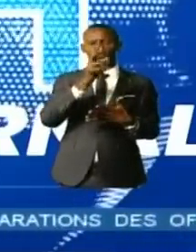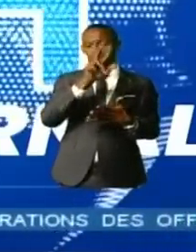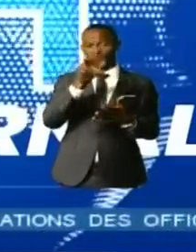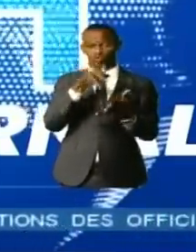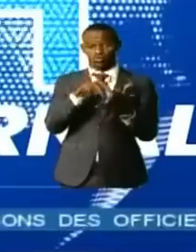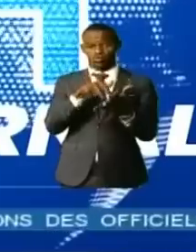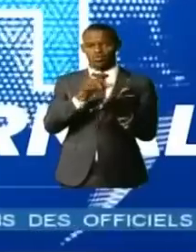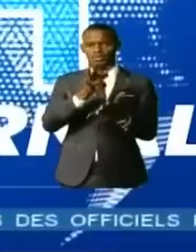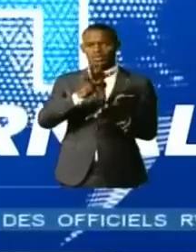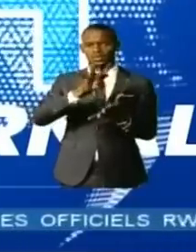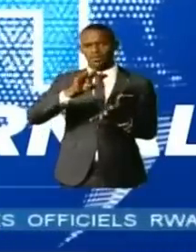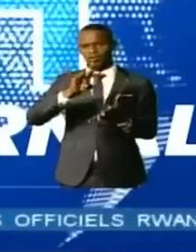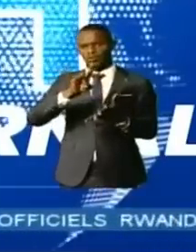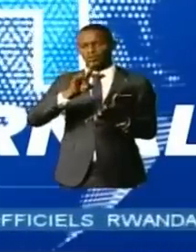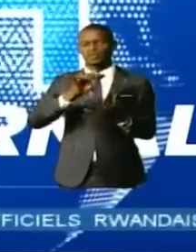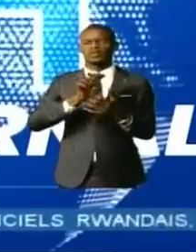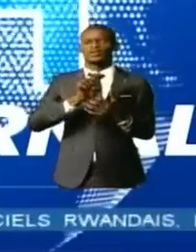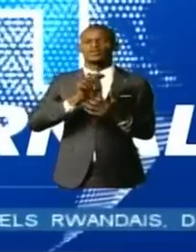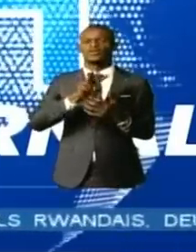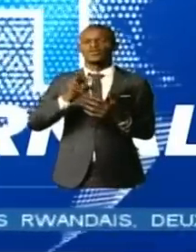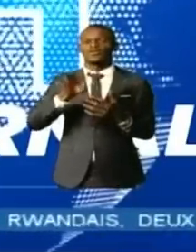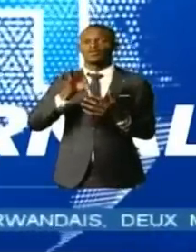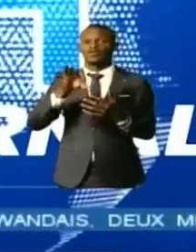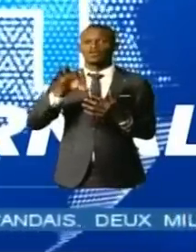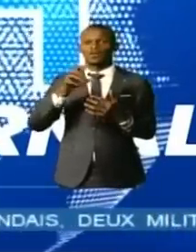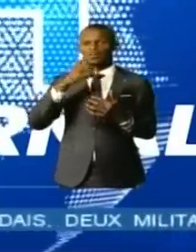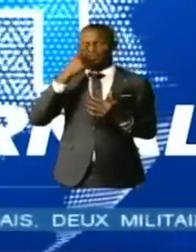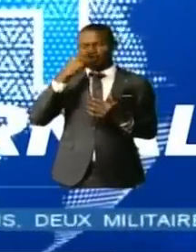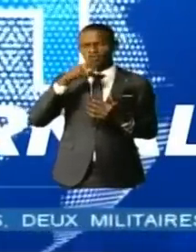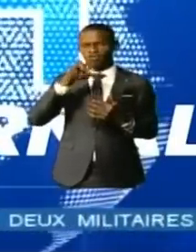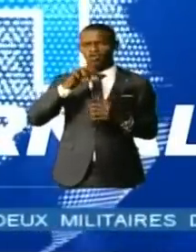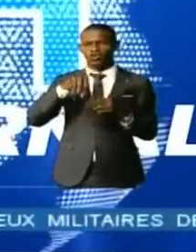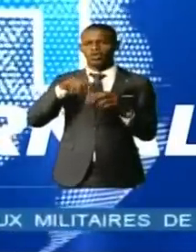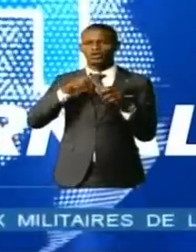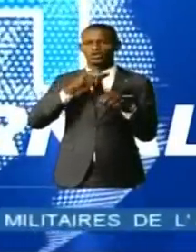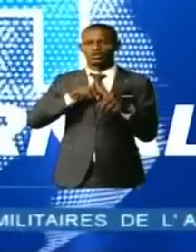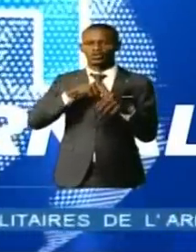3048 et 22 francs congolais pour les vols internationaux, vols nationaux,